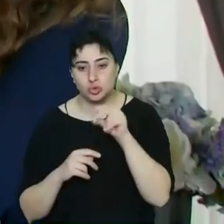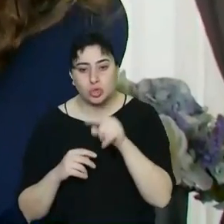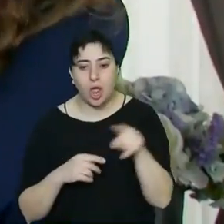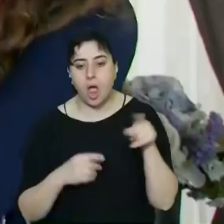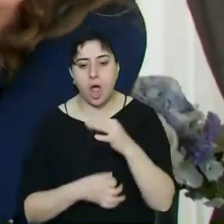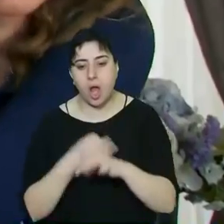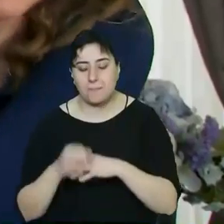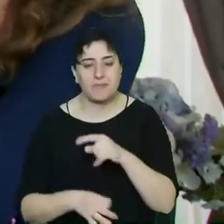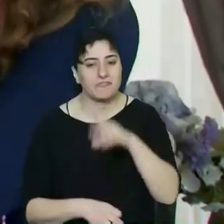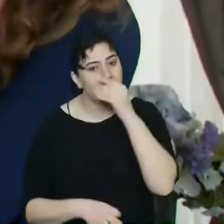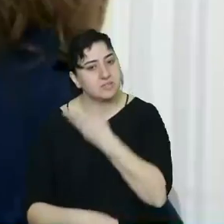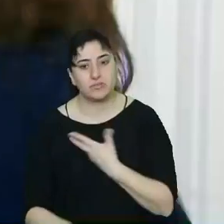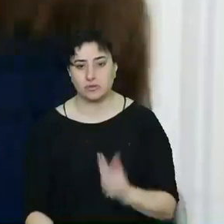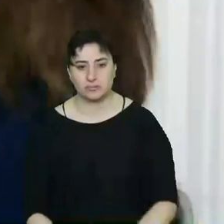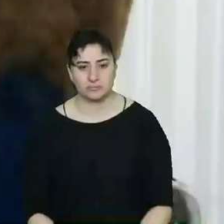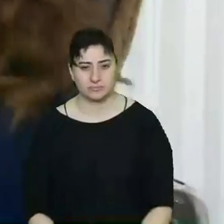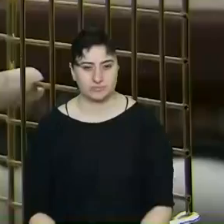akrabası sayılır. Dolayısıyla Fenerbahçeli olabilir.